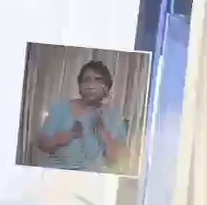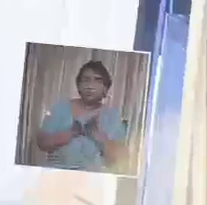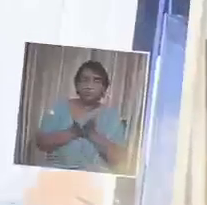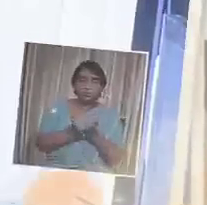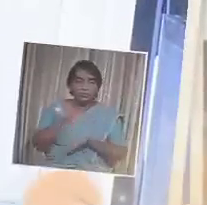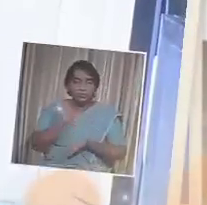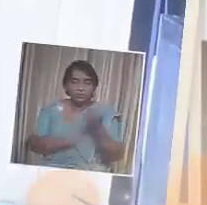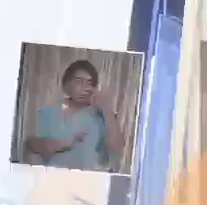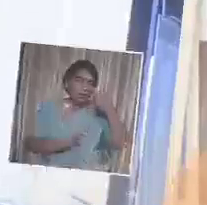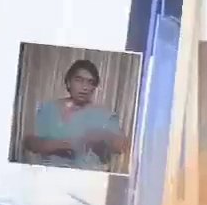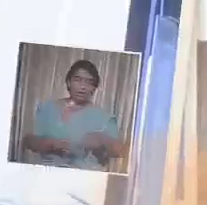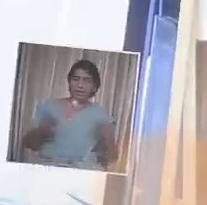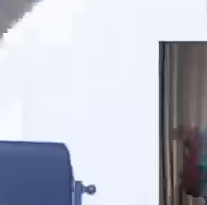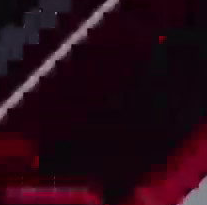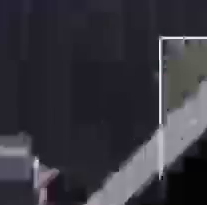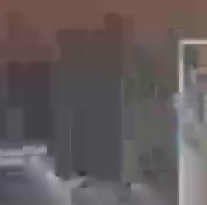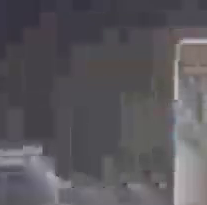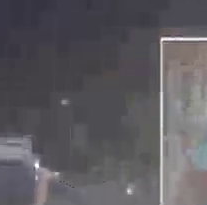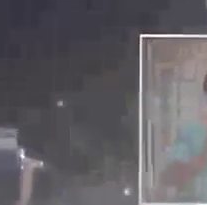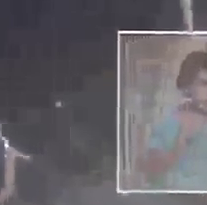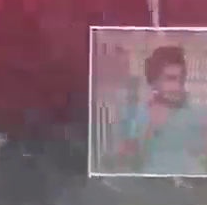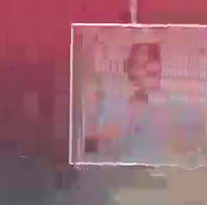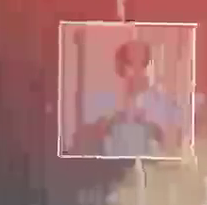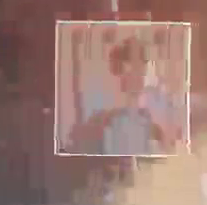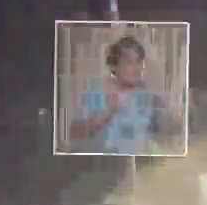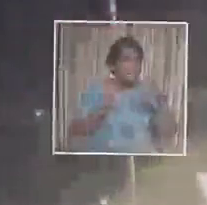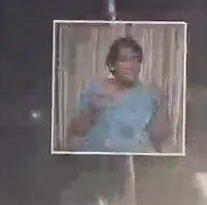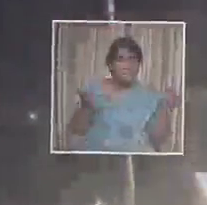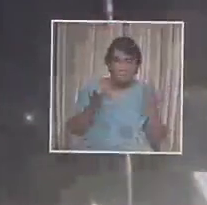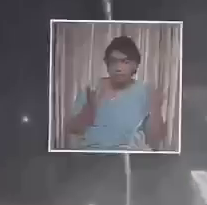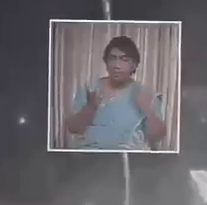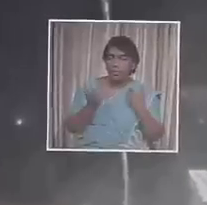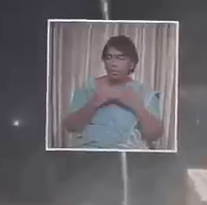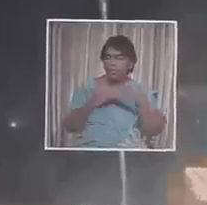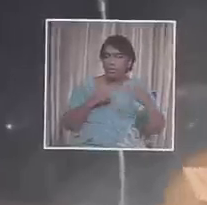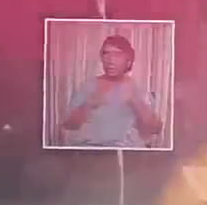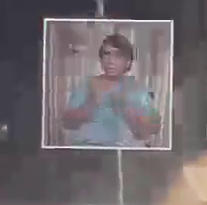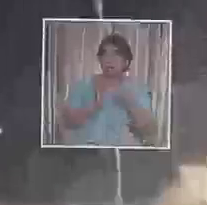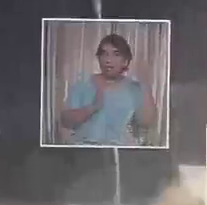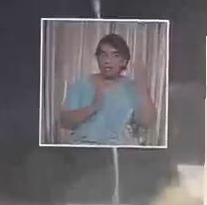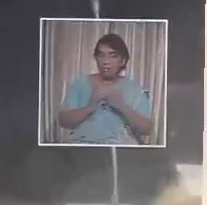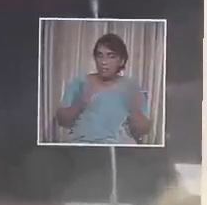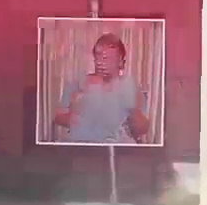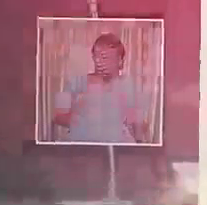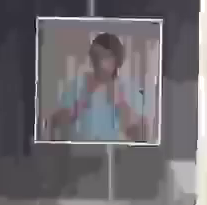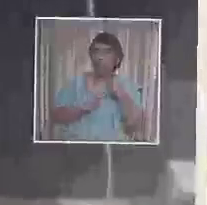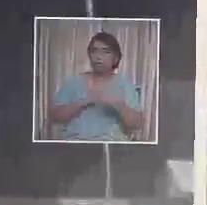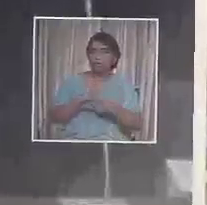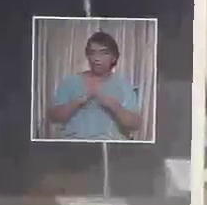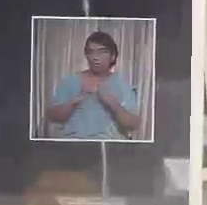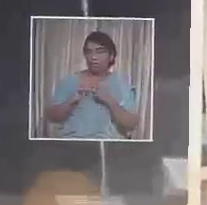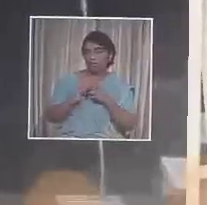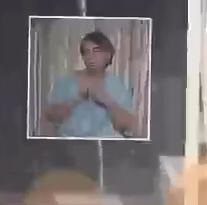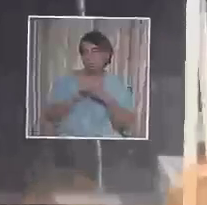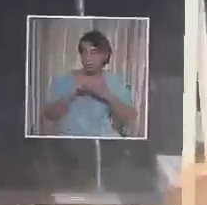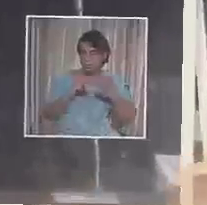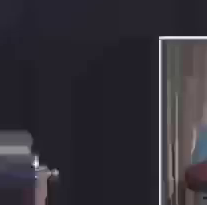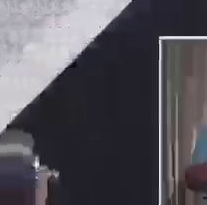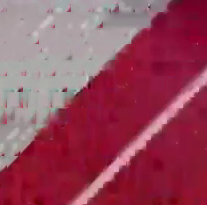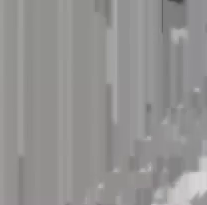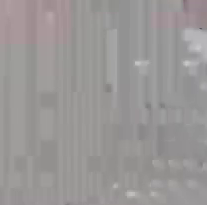டக்ளஸிடம் தயாசிறி கேள்வி. நாணய நிதியத்துடன் நடக்கும் பேச்சுக்களின் முன்னேற்றம் பற்றி பிரதமர்